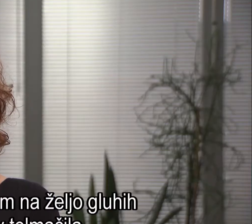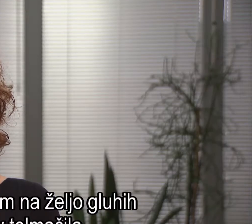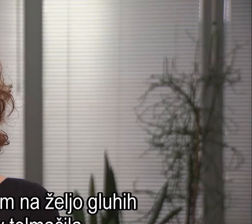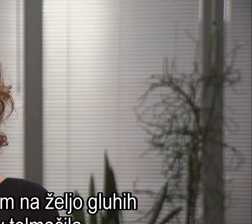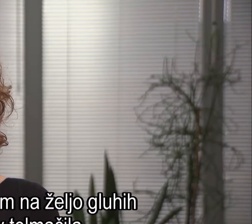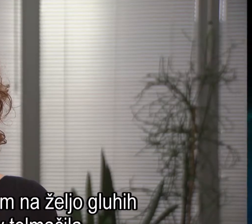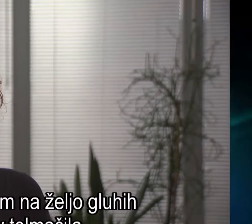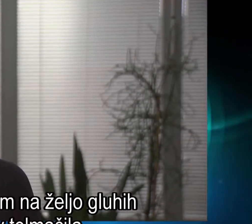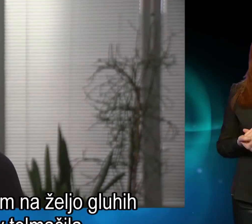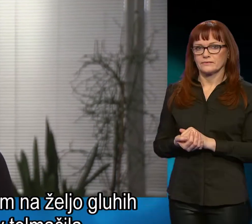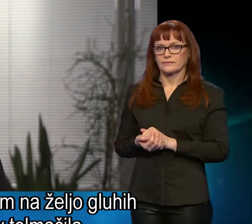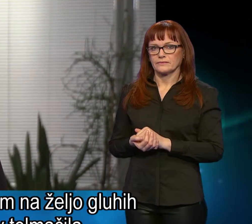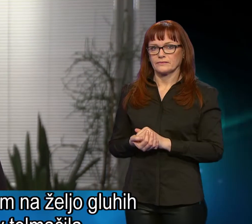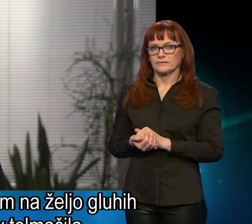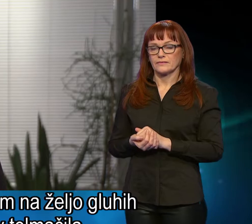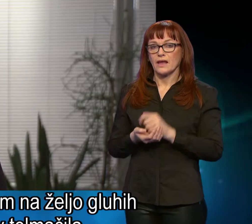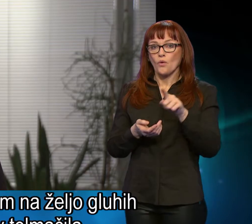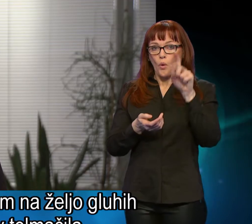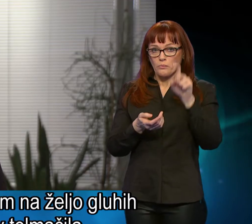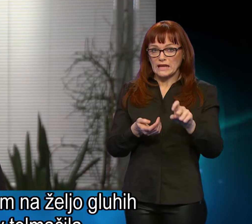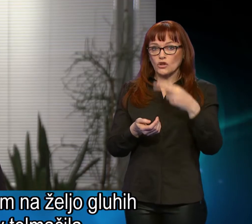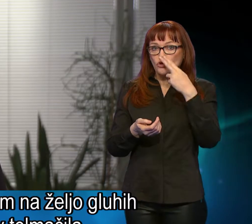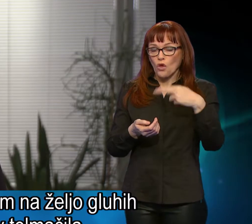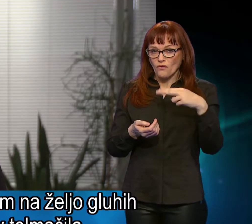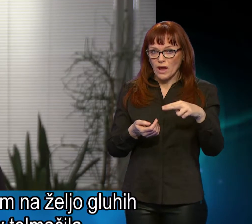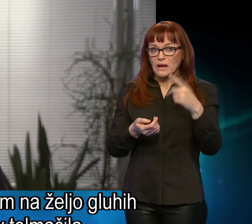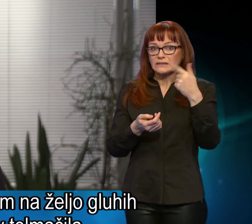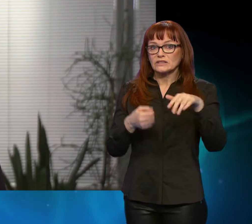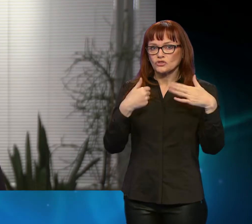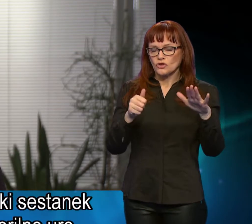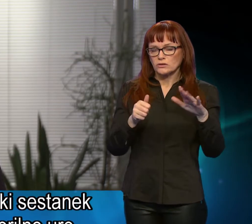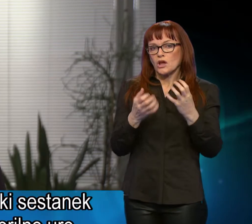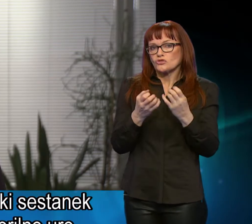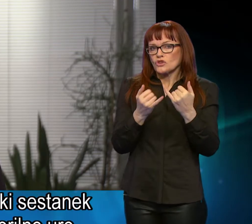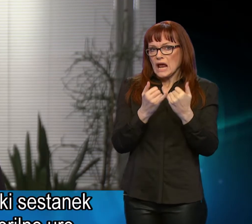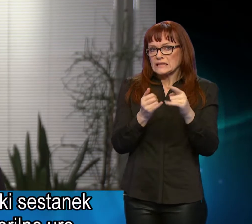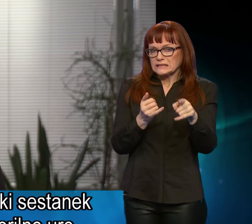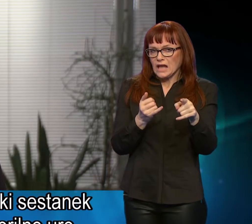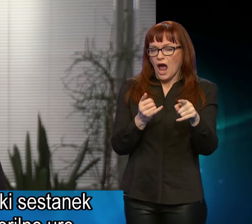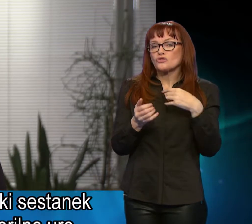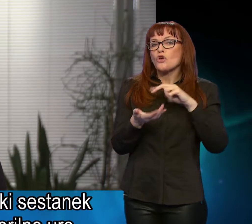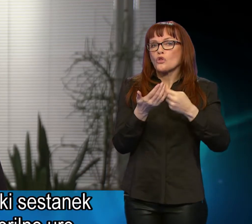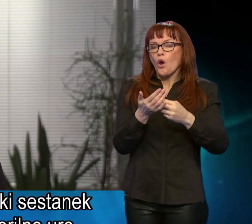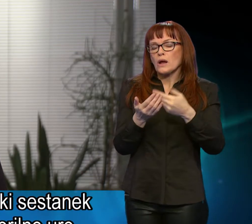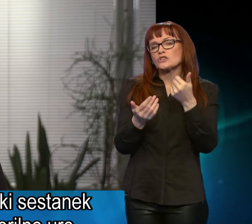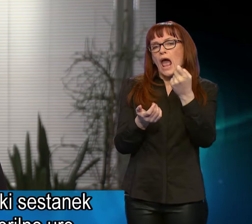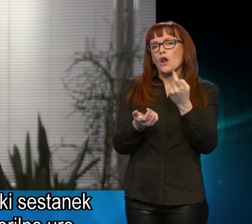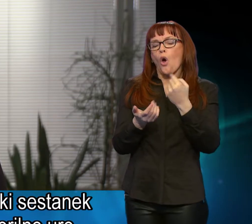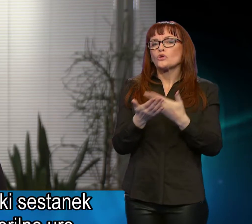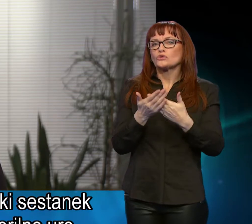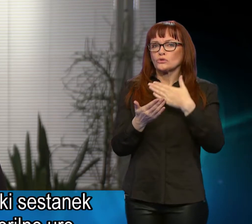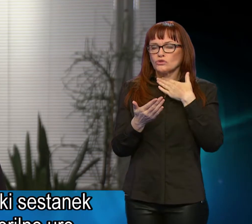V mesecu novembru 2016 sem na željo gluhih staršev tolmačila na eni izmed osnovnih šol, in